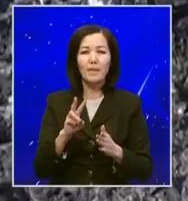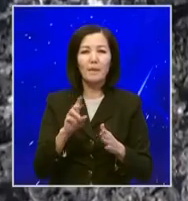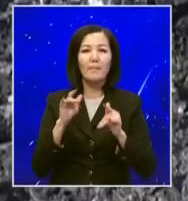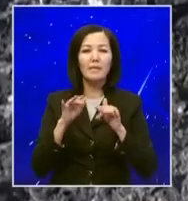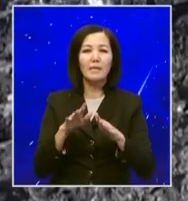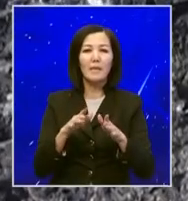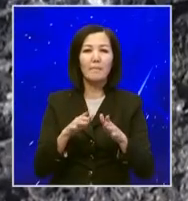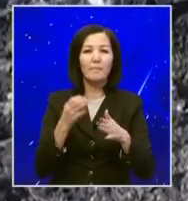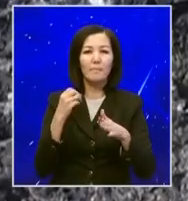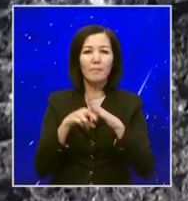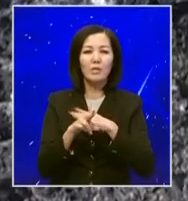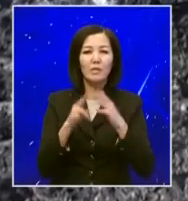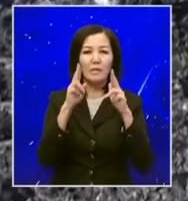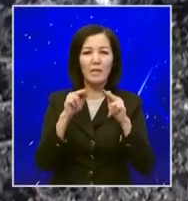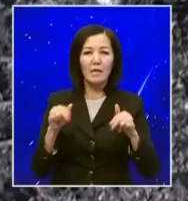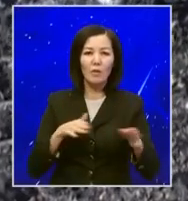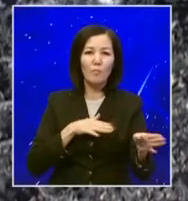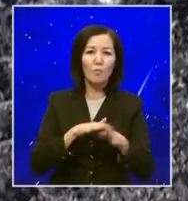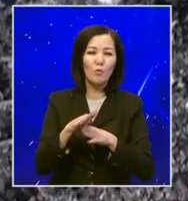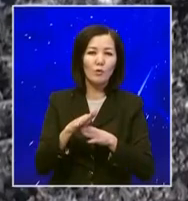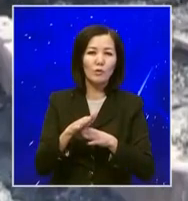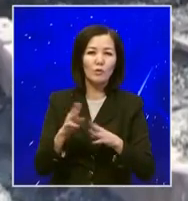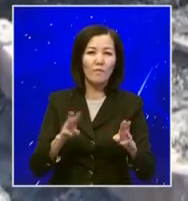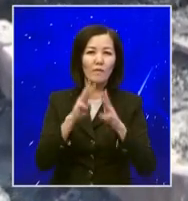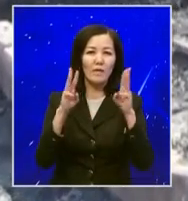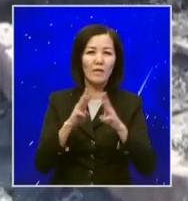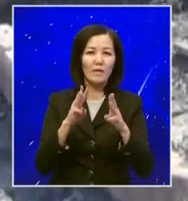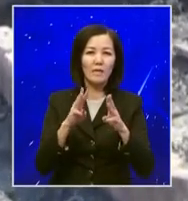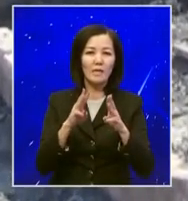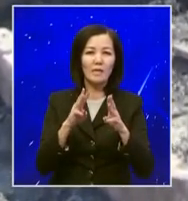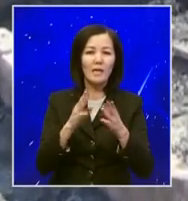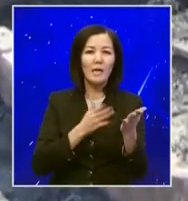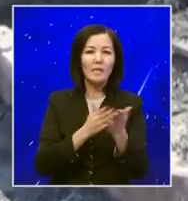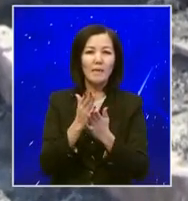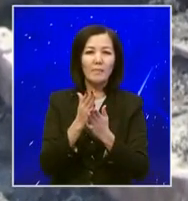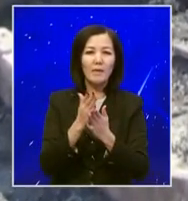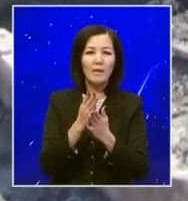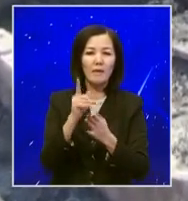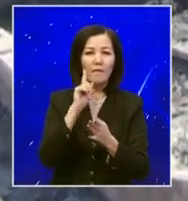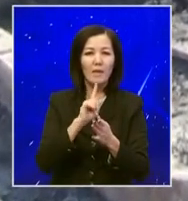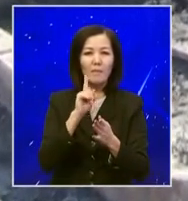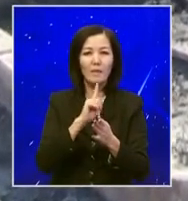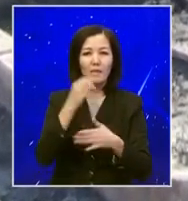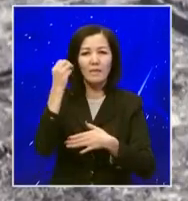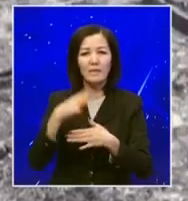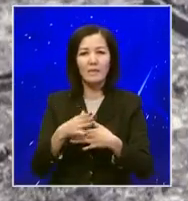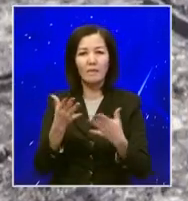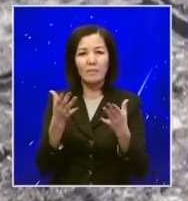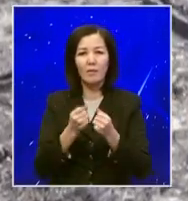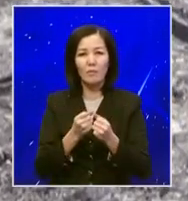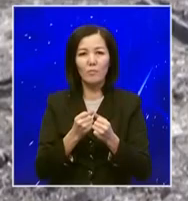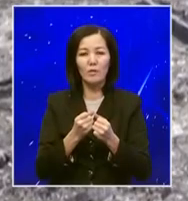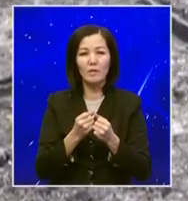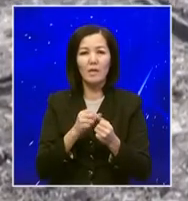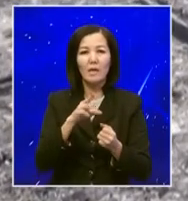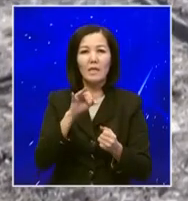беженцев, лагерь выгорел почти дотла. Его обитатели направлены во временные центры по приему перемещенных лиц